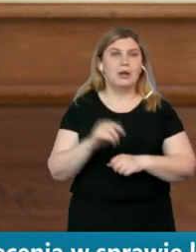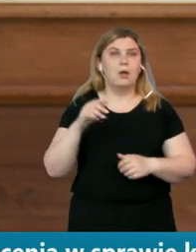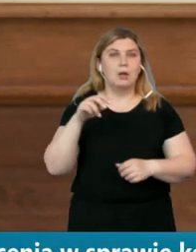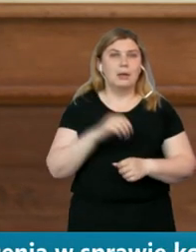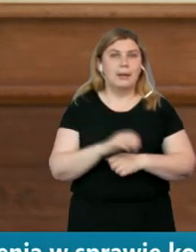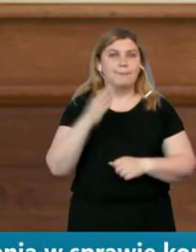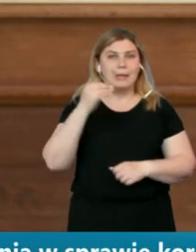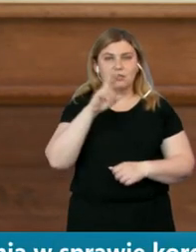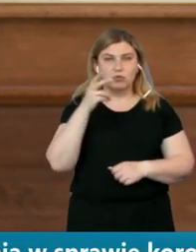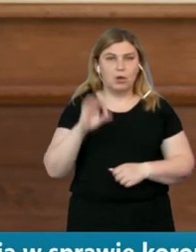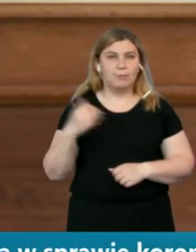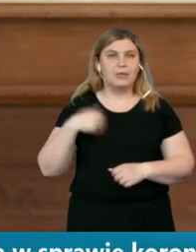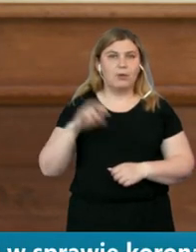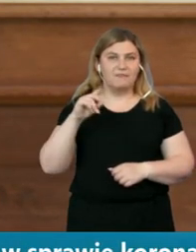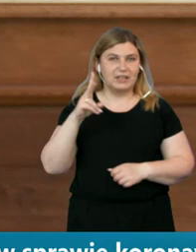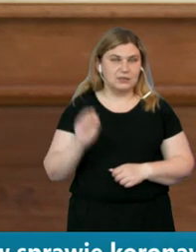podpisali z miastem. Rzeczywiście panie Patryku,